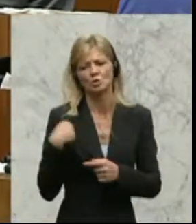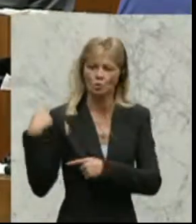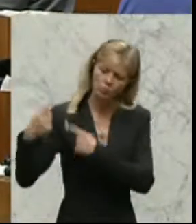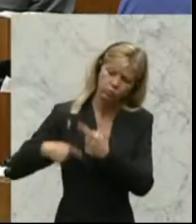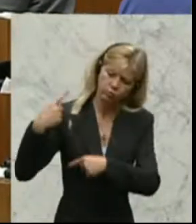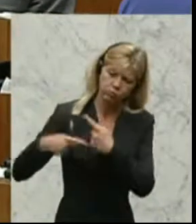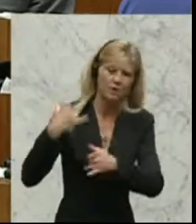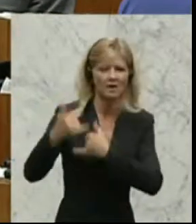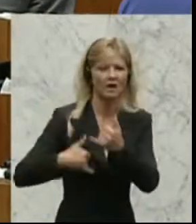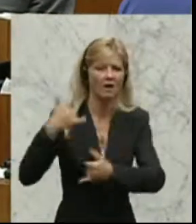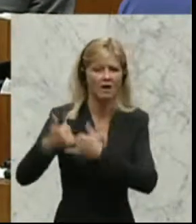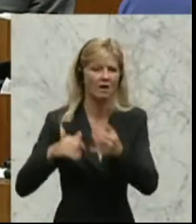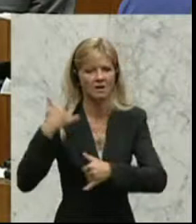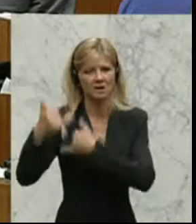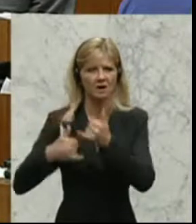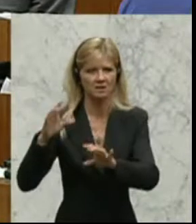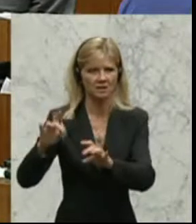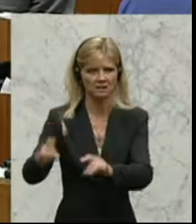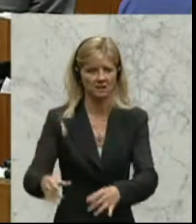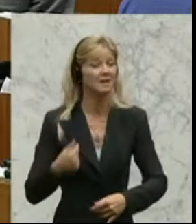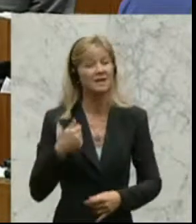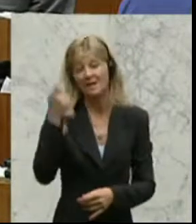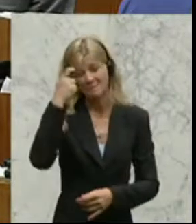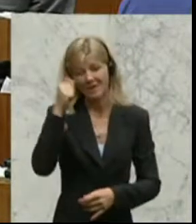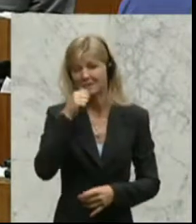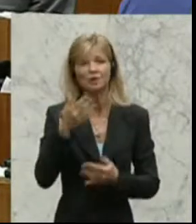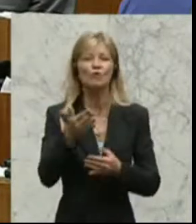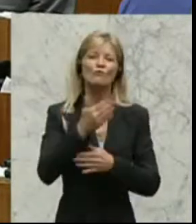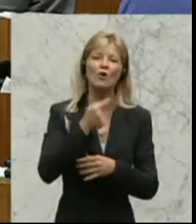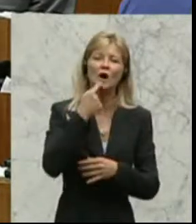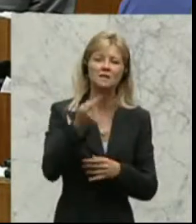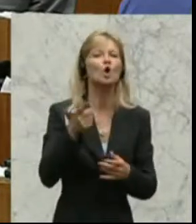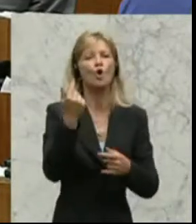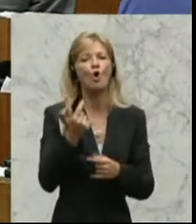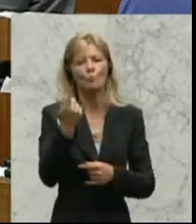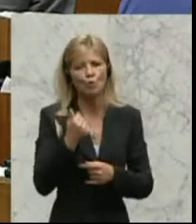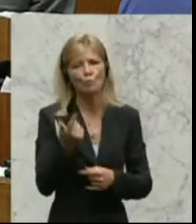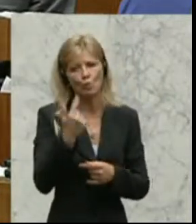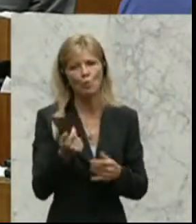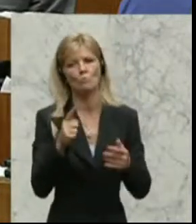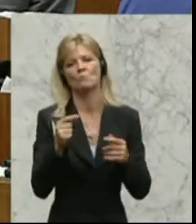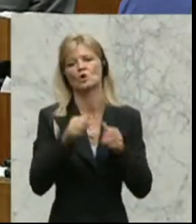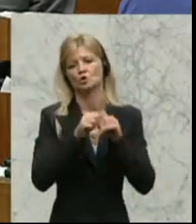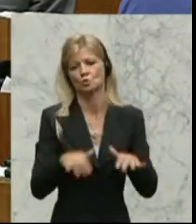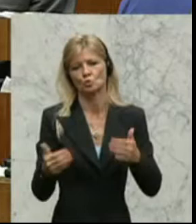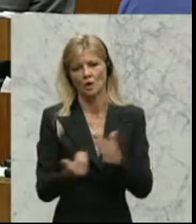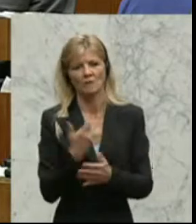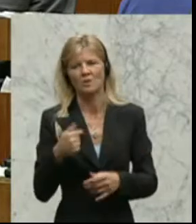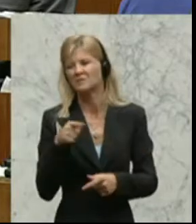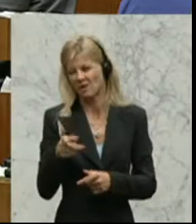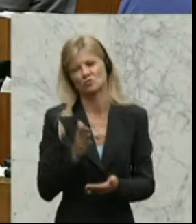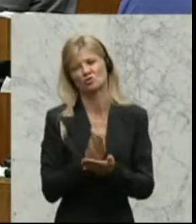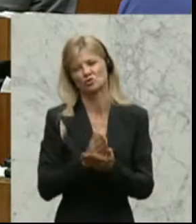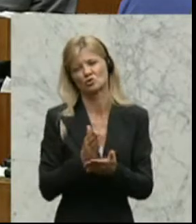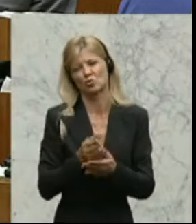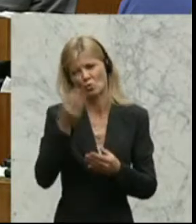von Strukturreformen, denn die erleben wir auch seit Jahren und Jahrzehnten. Aber ich kann wahrscheinlich schon bei dieser